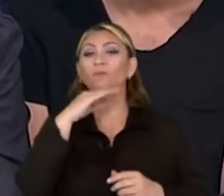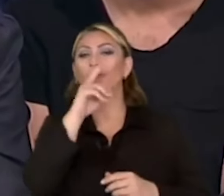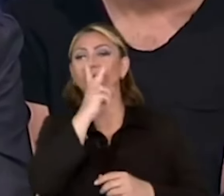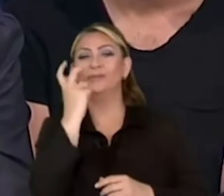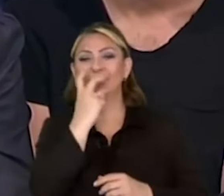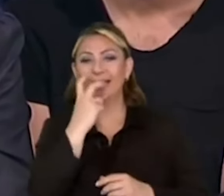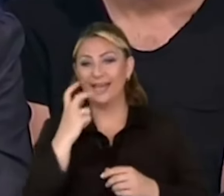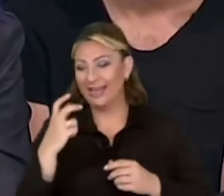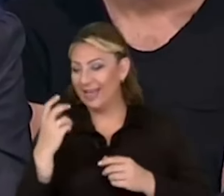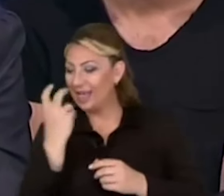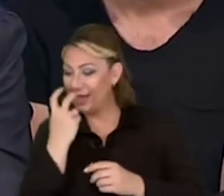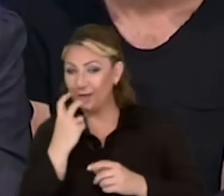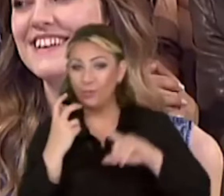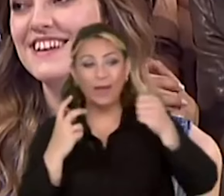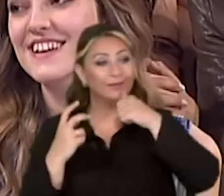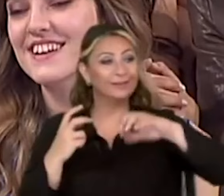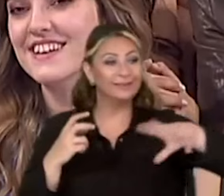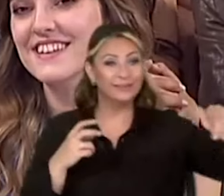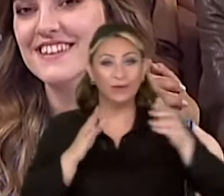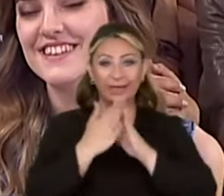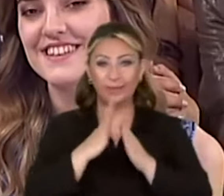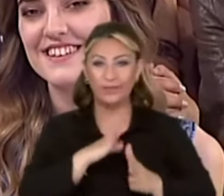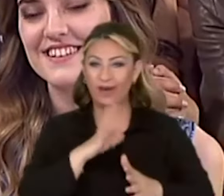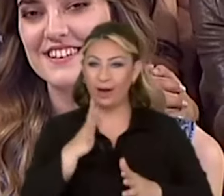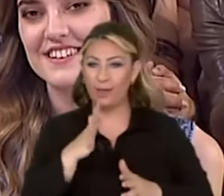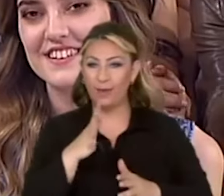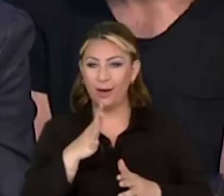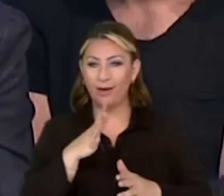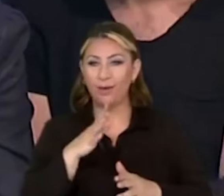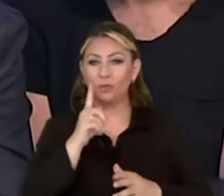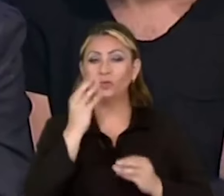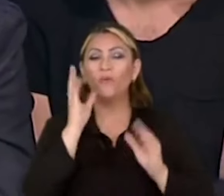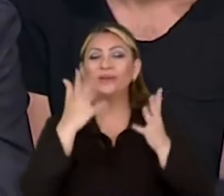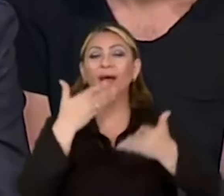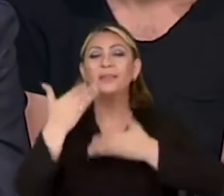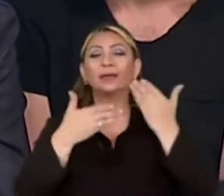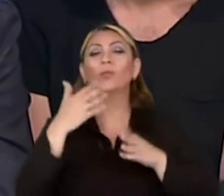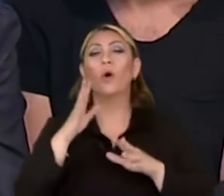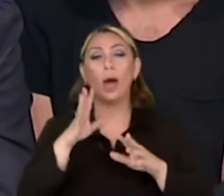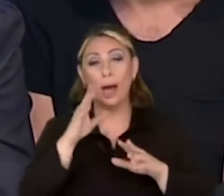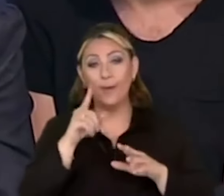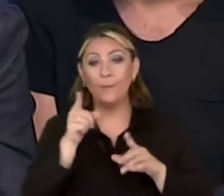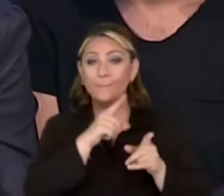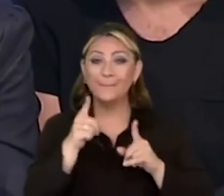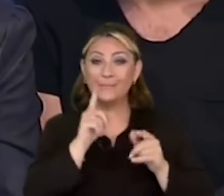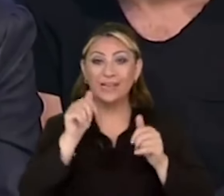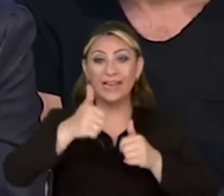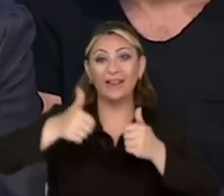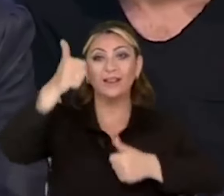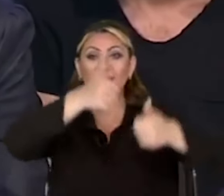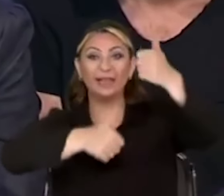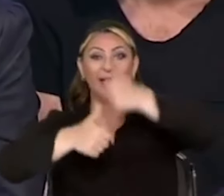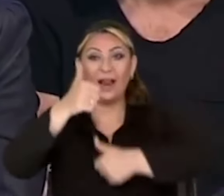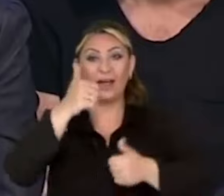alıyor. Kate Richards'ın kitabında var galiba. Kate'in o çok mı? Anlatmıyor orada ama Mick Jagger'la bunlar bir liderlik